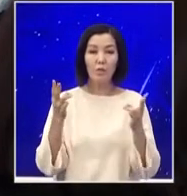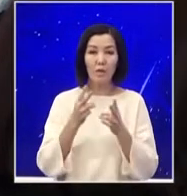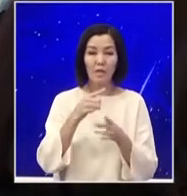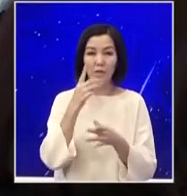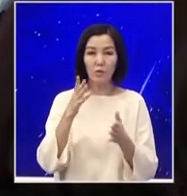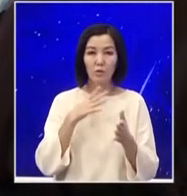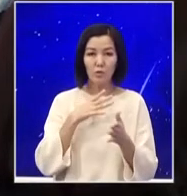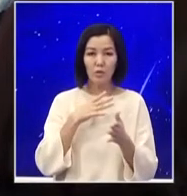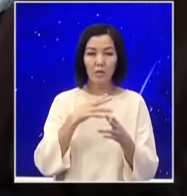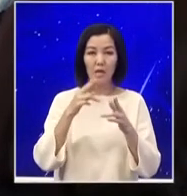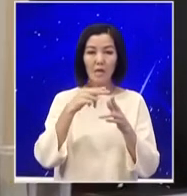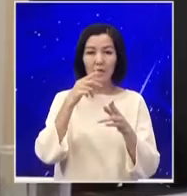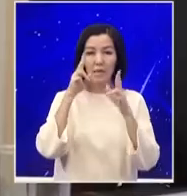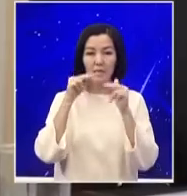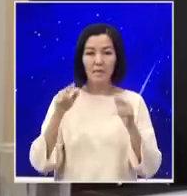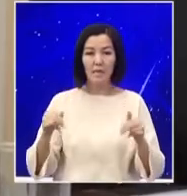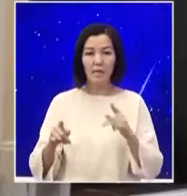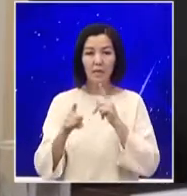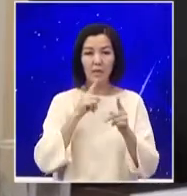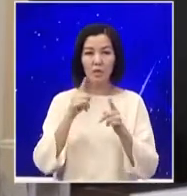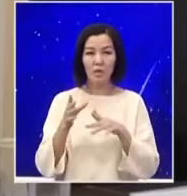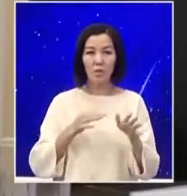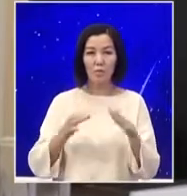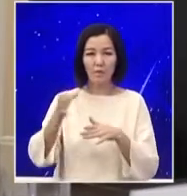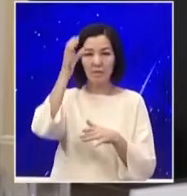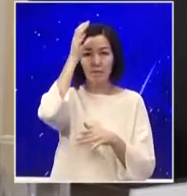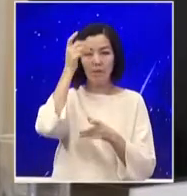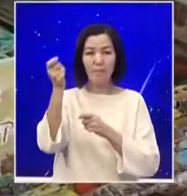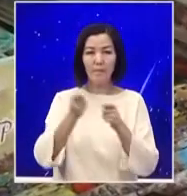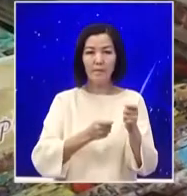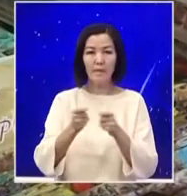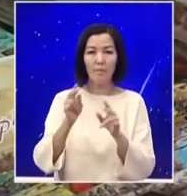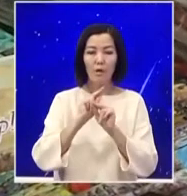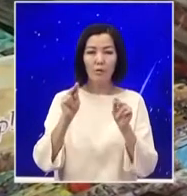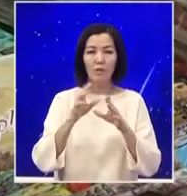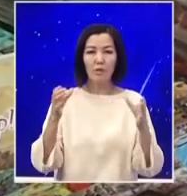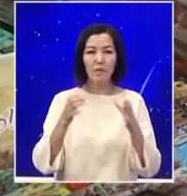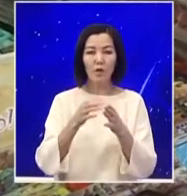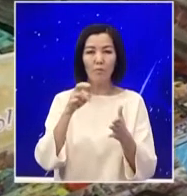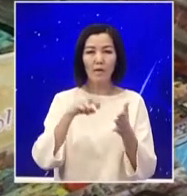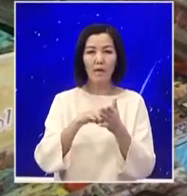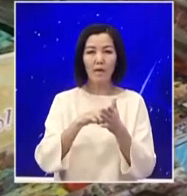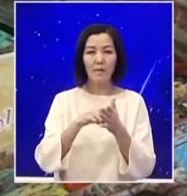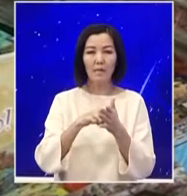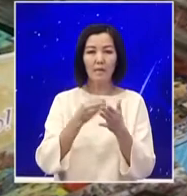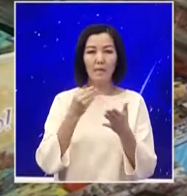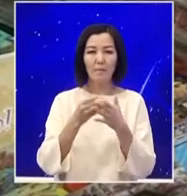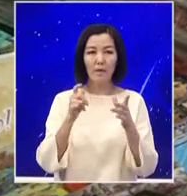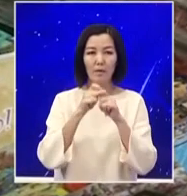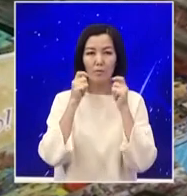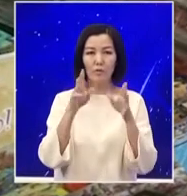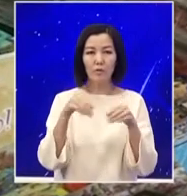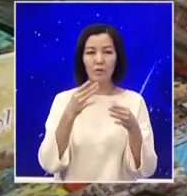түсіндірді. Тіл сарайында өткен жиын соңында облыстық білім басқармасы тарапынан ұстаздар қауымына алғыс хаттар беріліп, бағалы